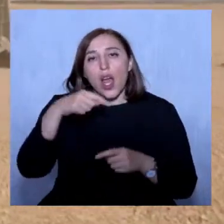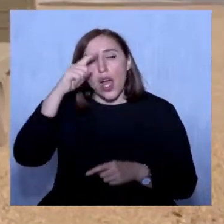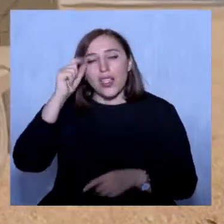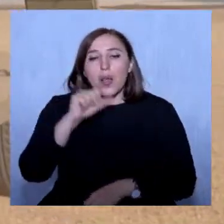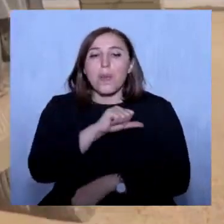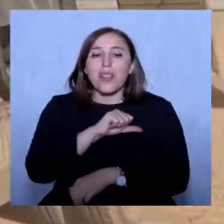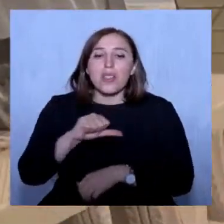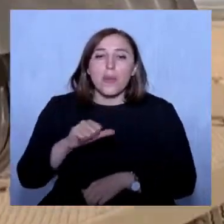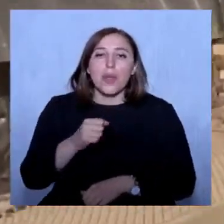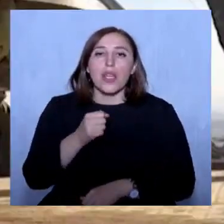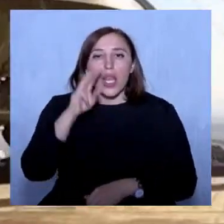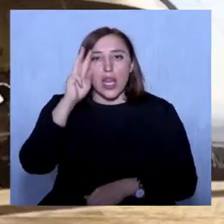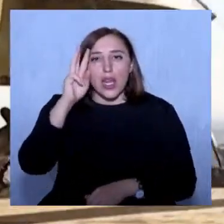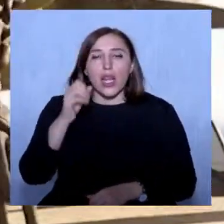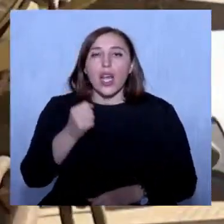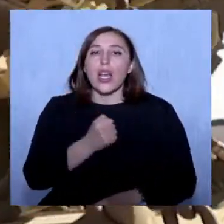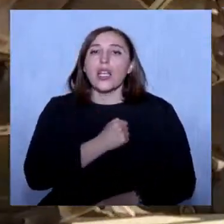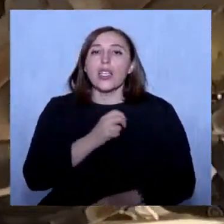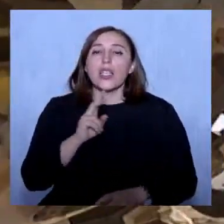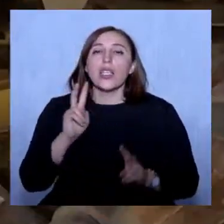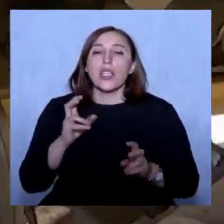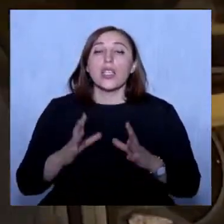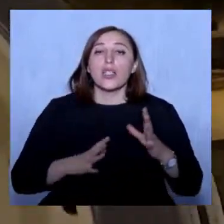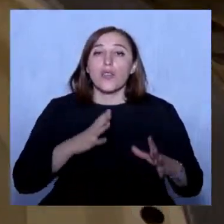սահմանի մոտ իրանական զորավաժությունների